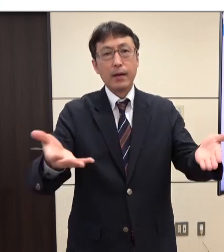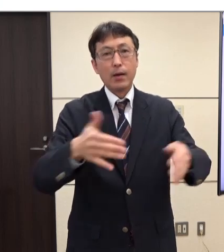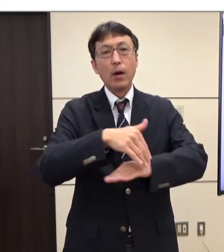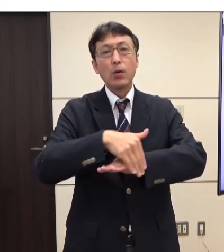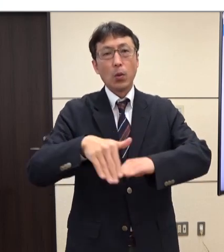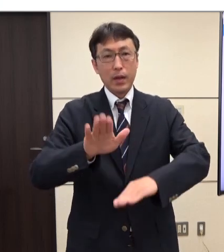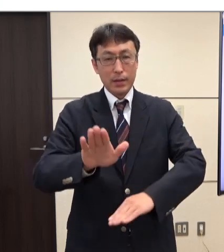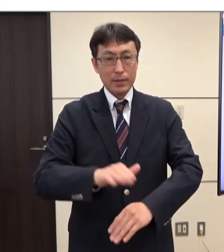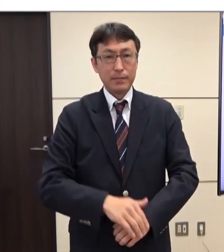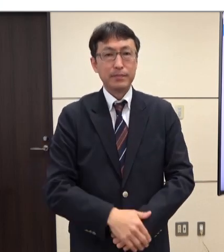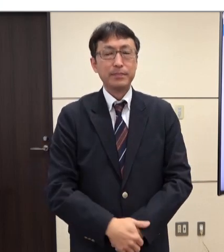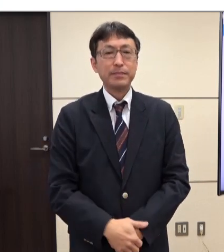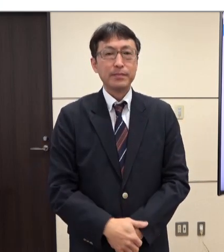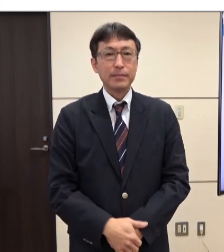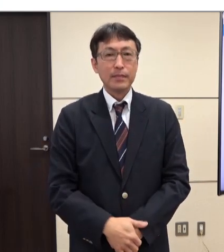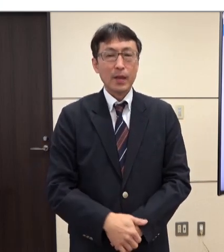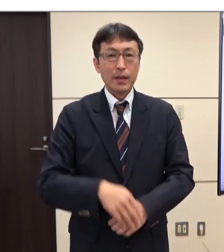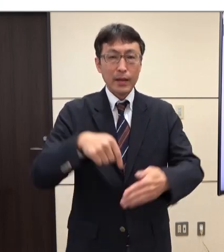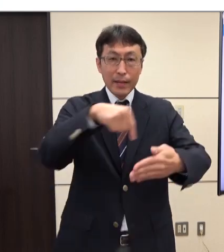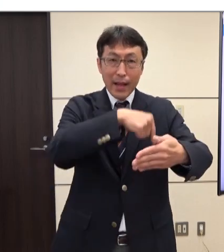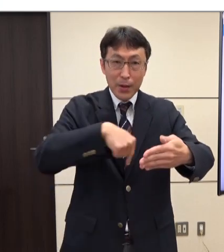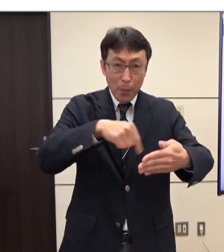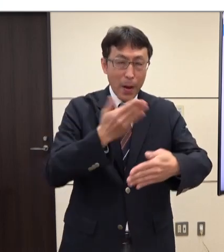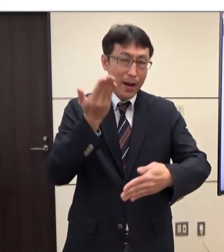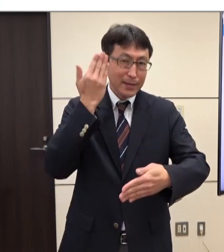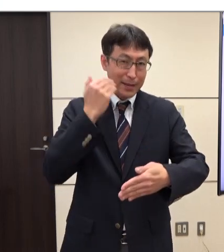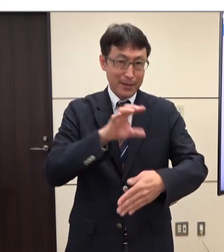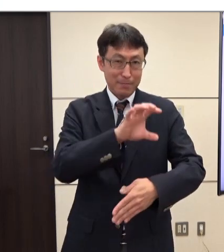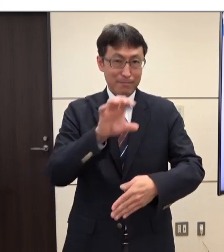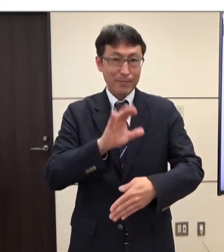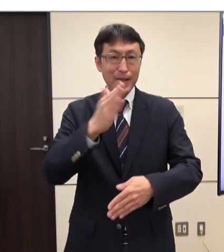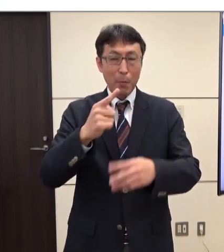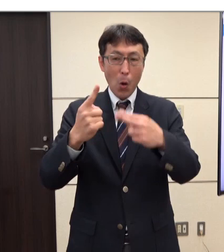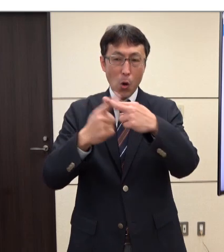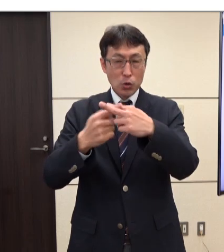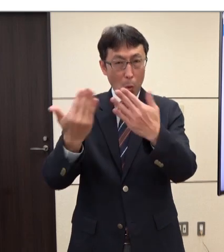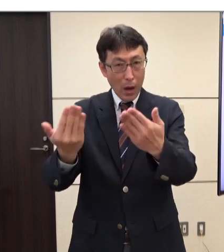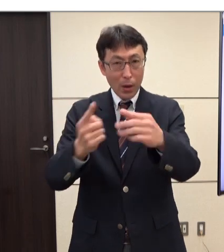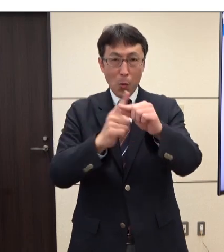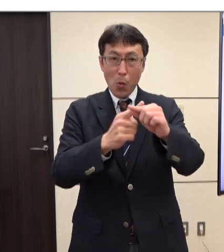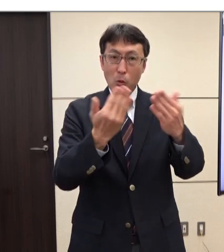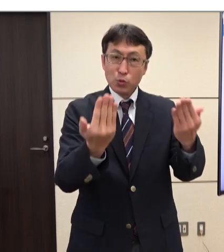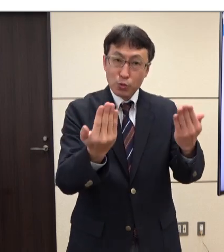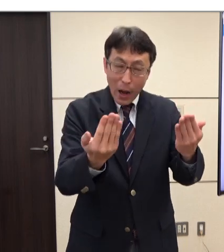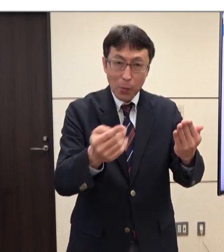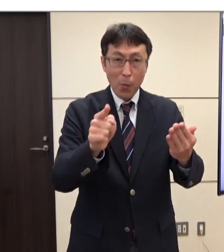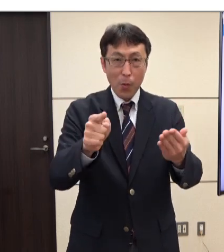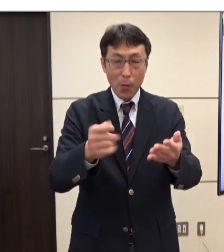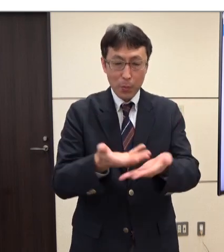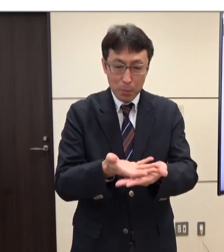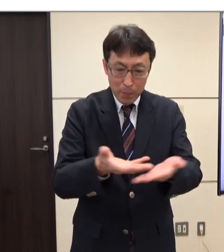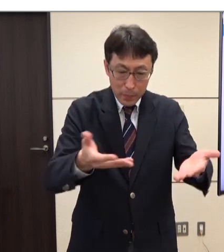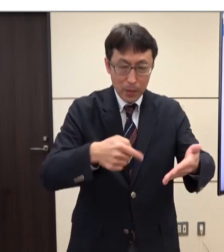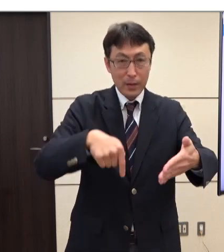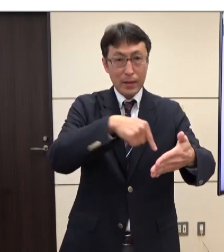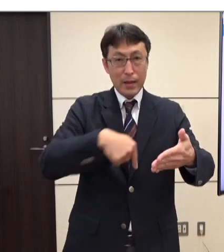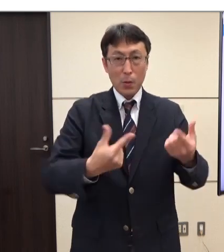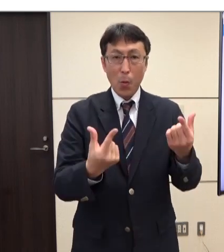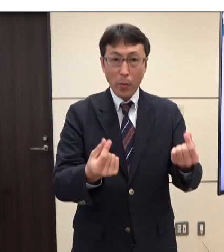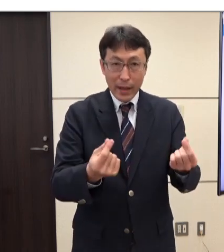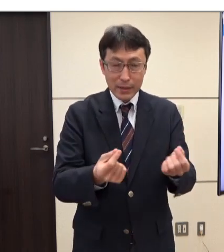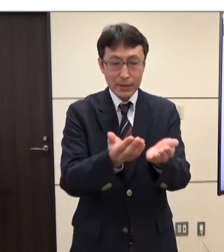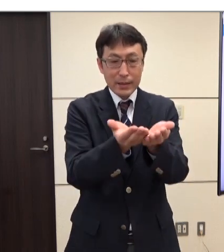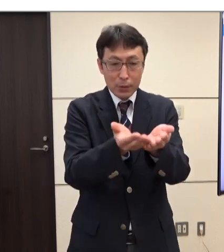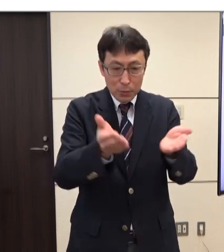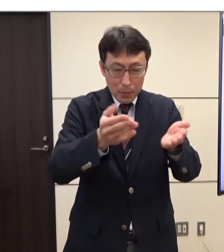ように、同じメニューでそして、小中学校で使用している食器に盛り付けをして提供します。値